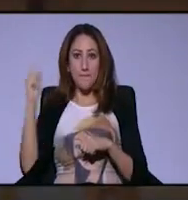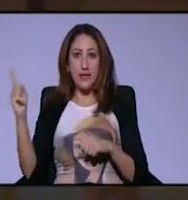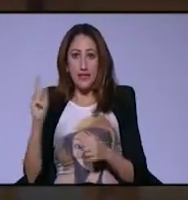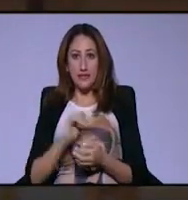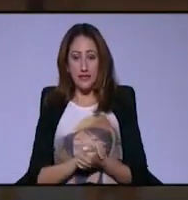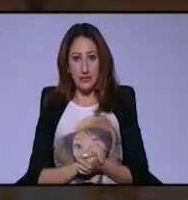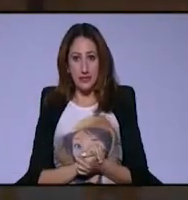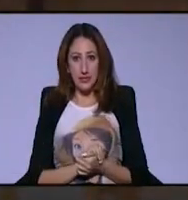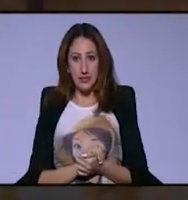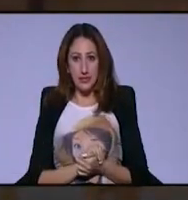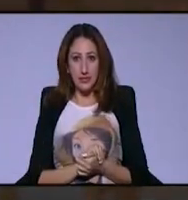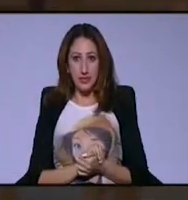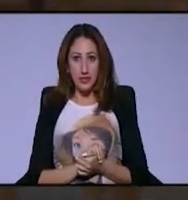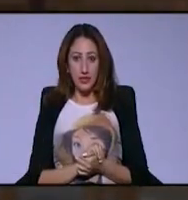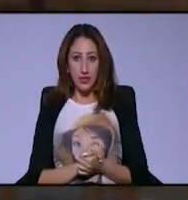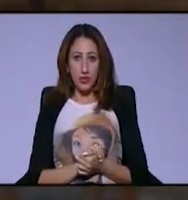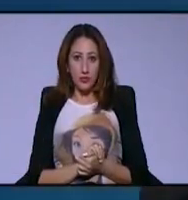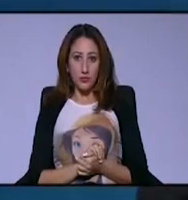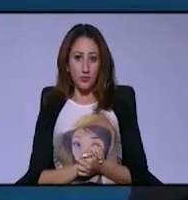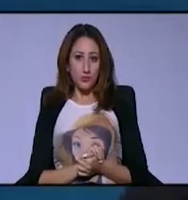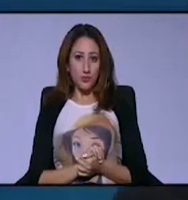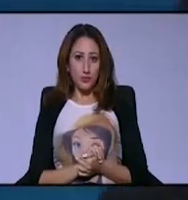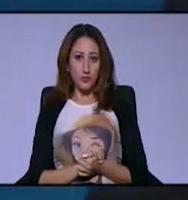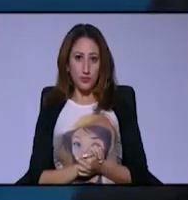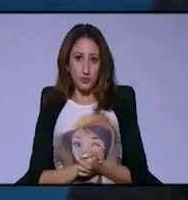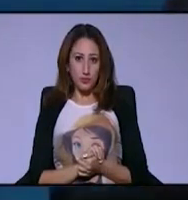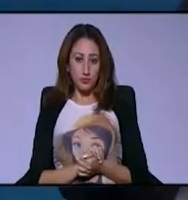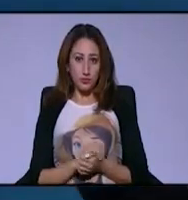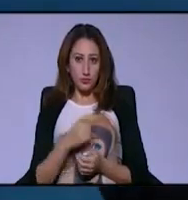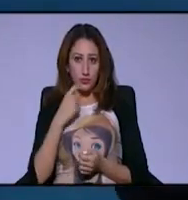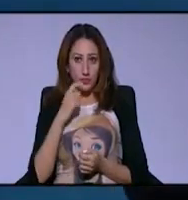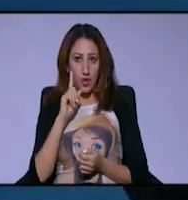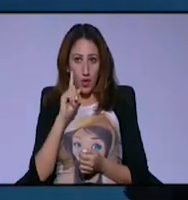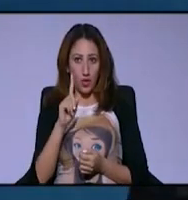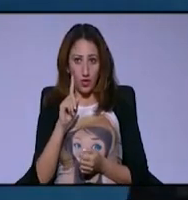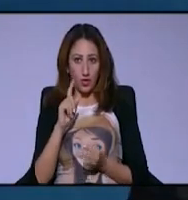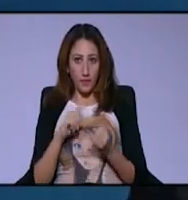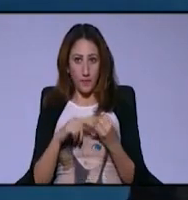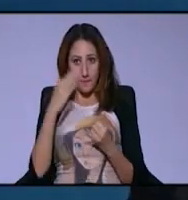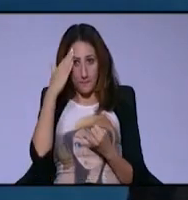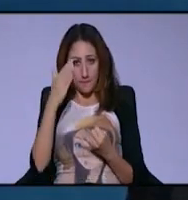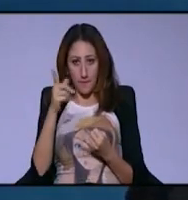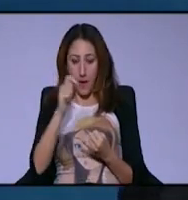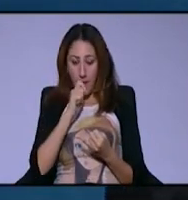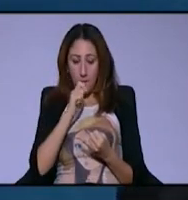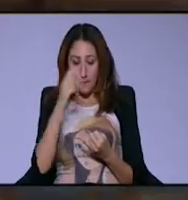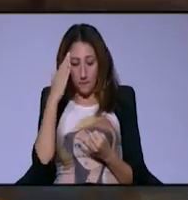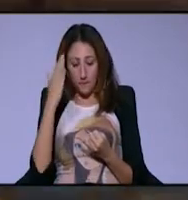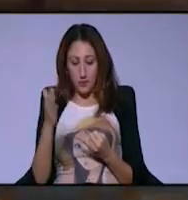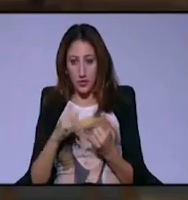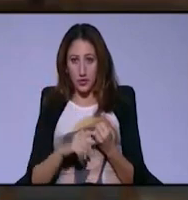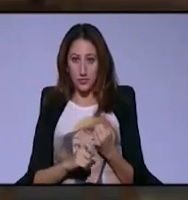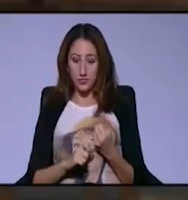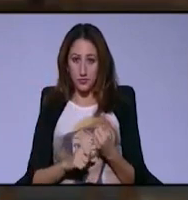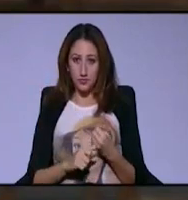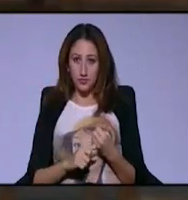المدينة لها هذه المنزلة العظيمة؟ طيب، أولا خالص التحية لسيادتك